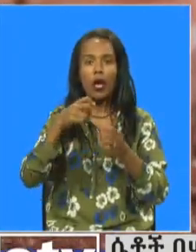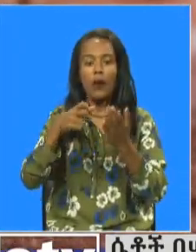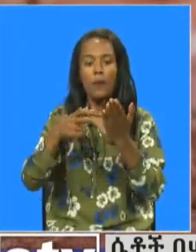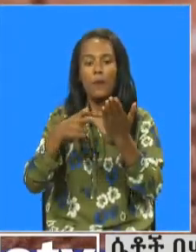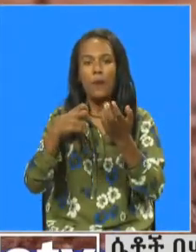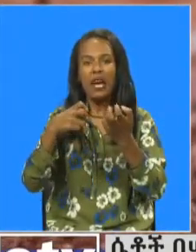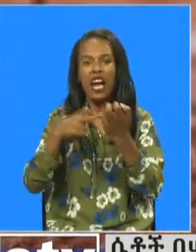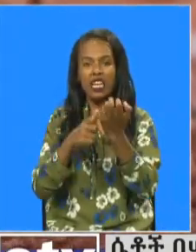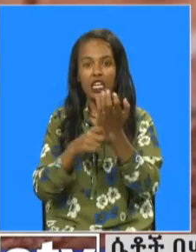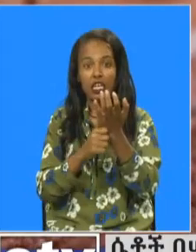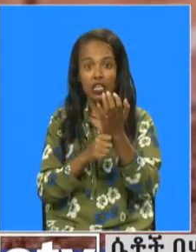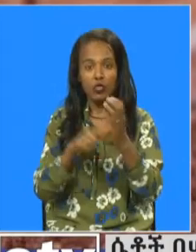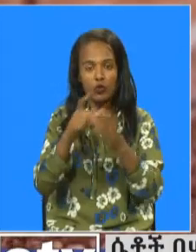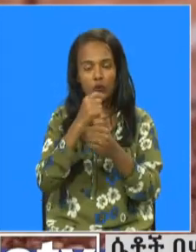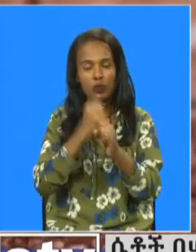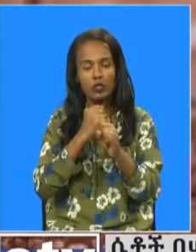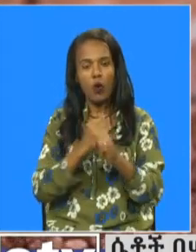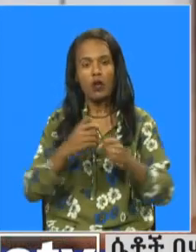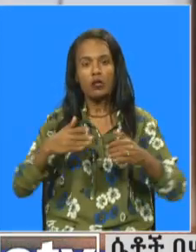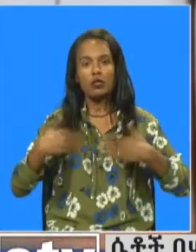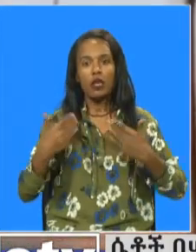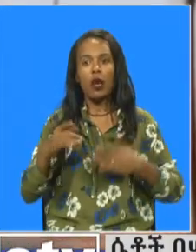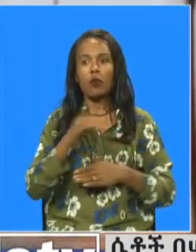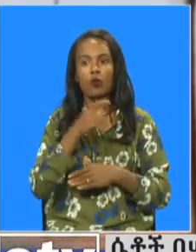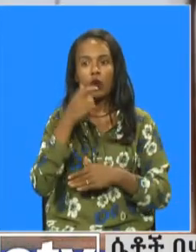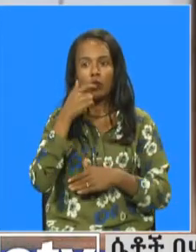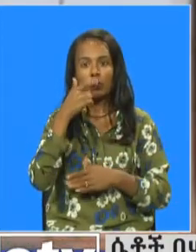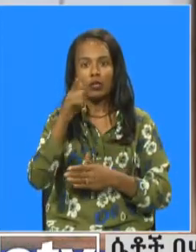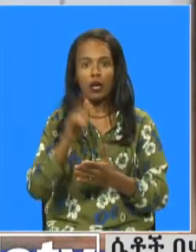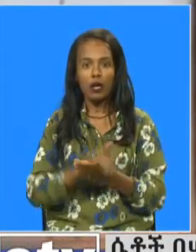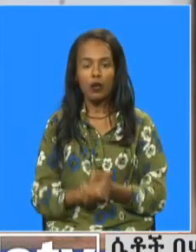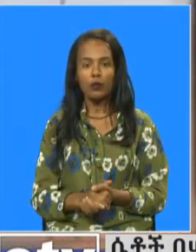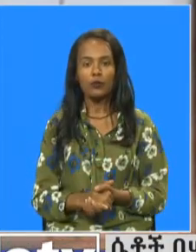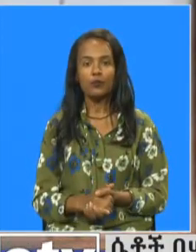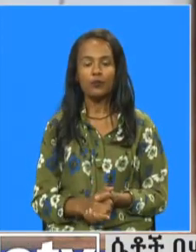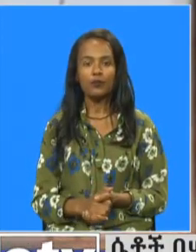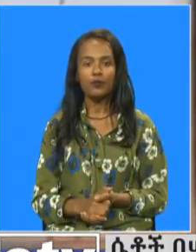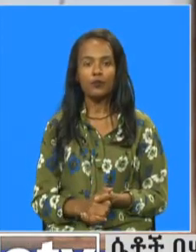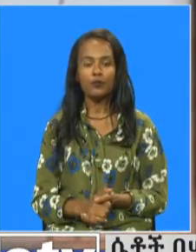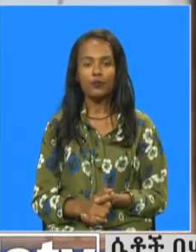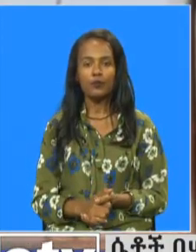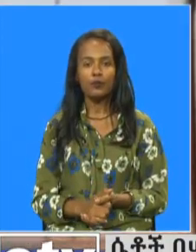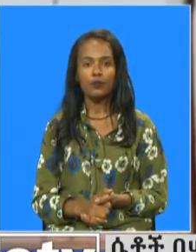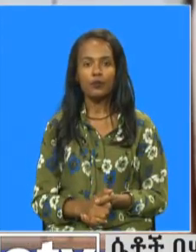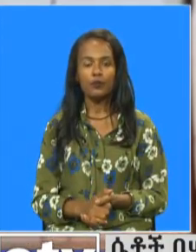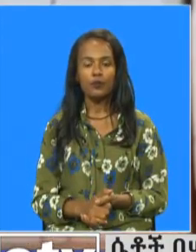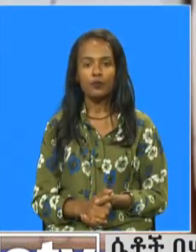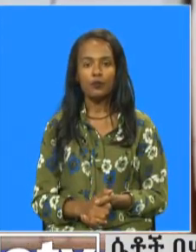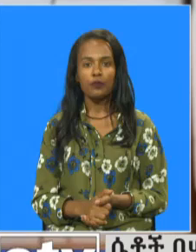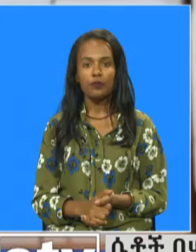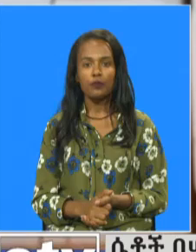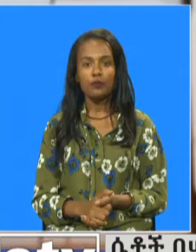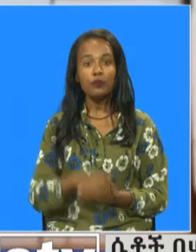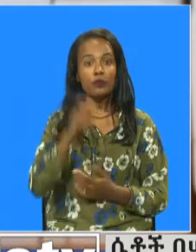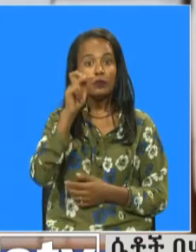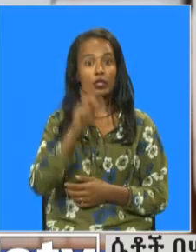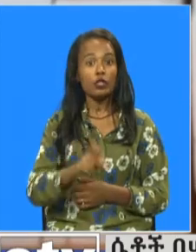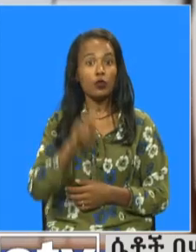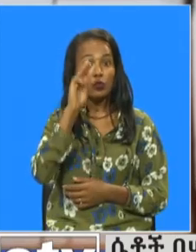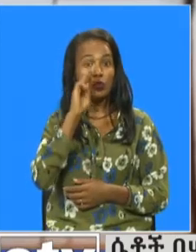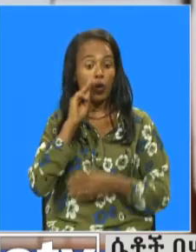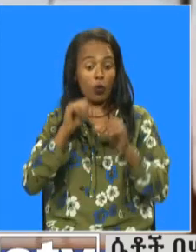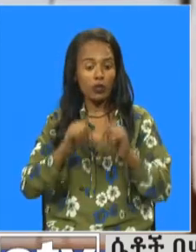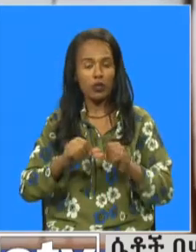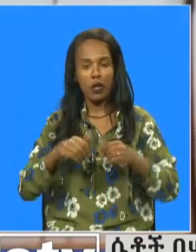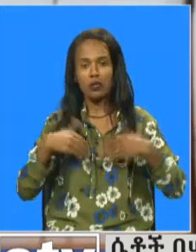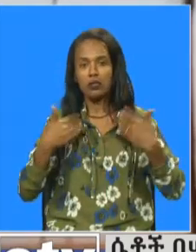ያለችው በስራዋም ደስተኛ መሆኗን ነው የምትገልጸው። Touches my heart to realize how beautiful South Sudan. በደቡብ ሱዳን ቆይታ